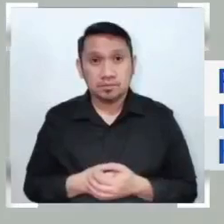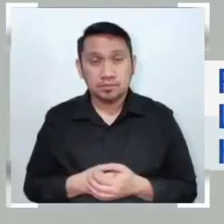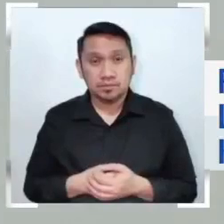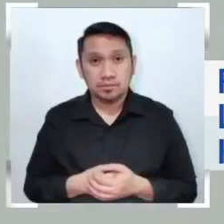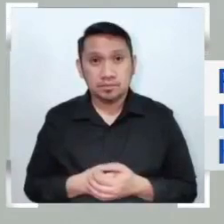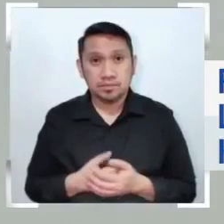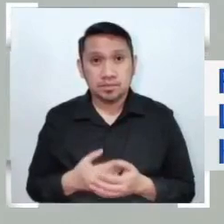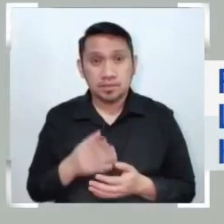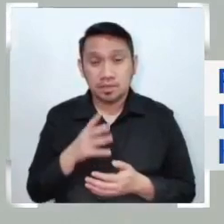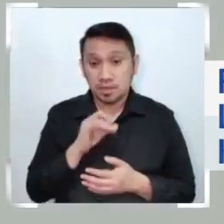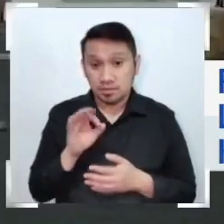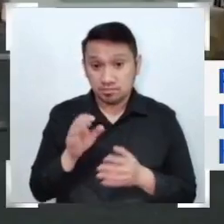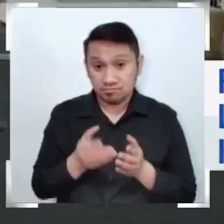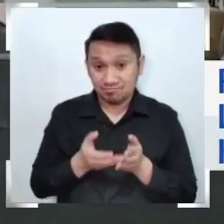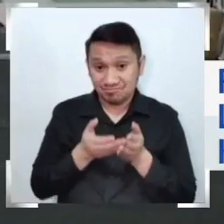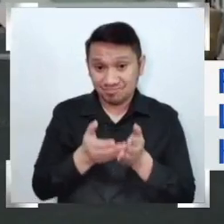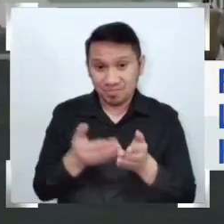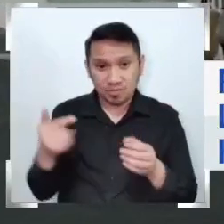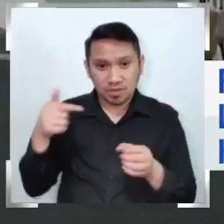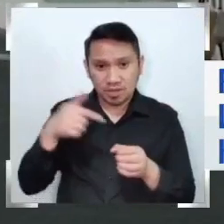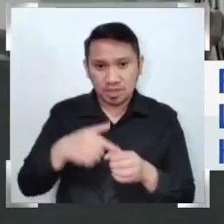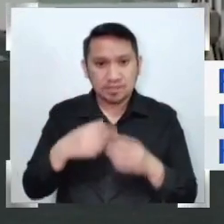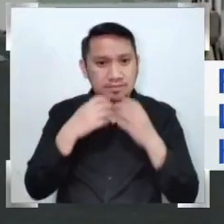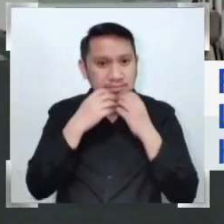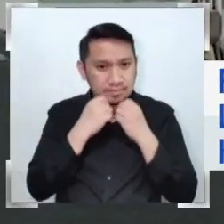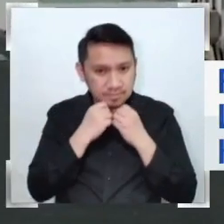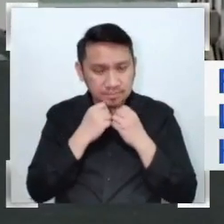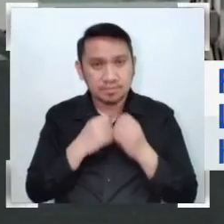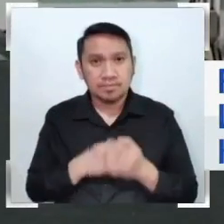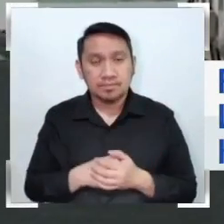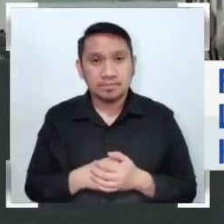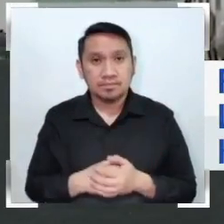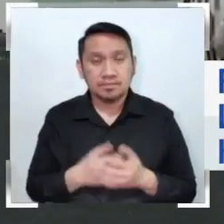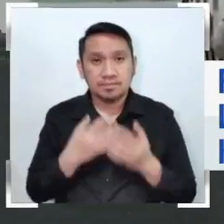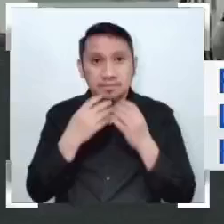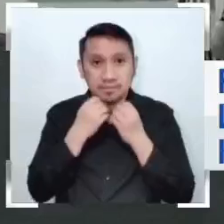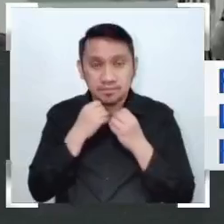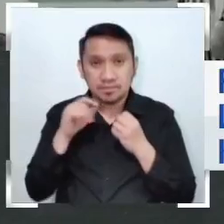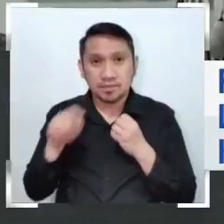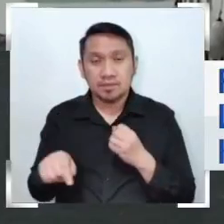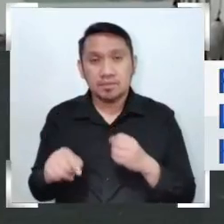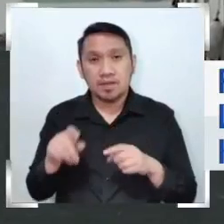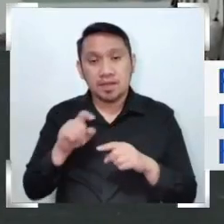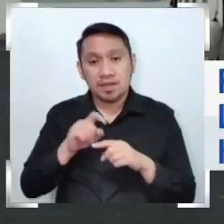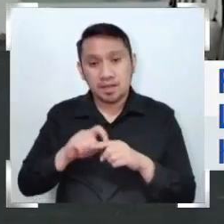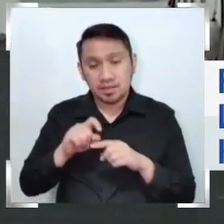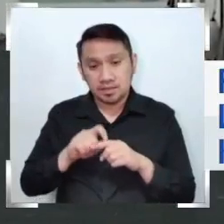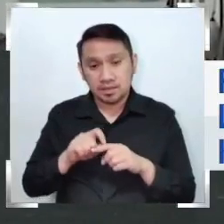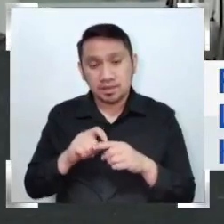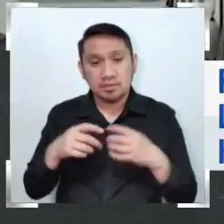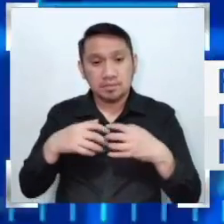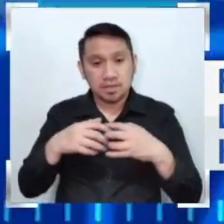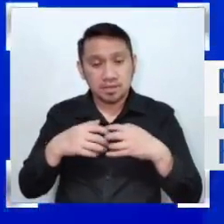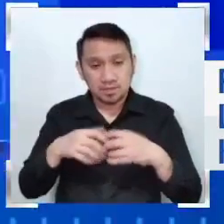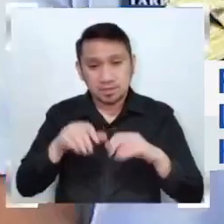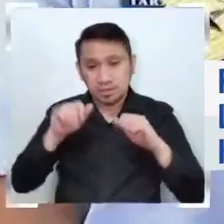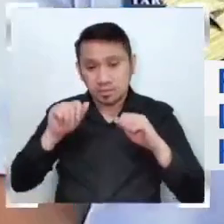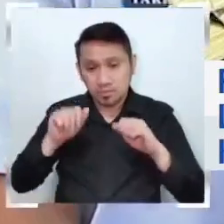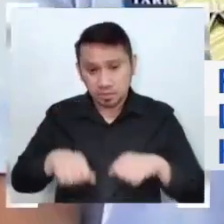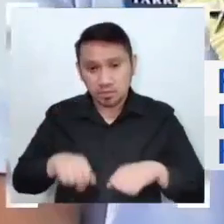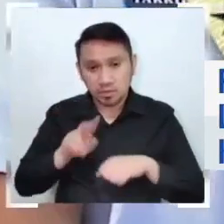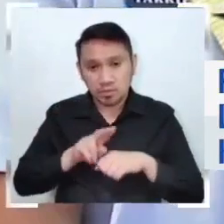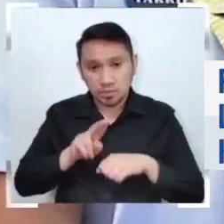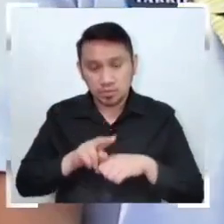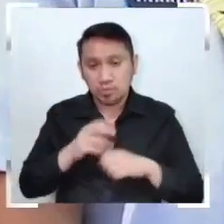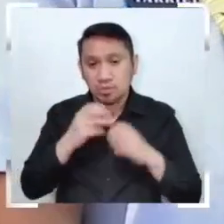tumatakbo kasi ang diesel engine ito, chinacharge naman ito ang isang electric motor na pwede rin gamitin para bawas konsumo sa langis. The